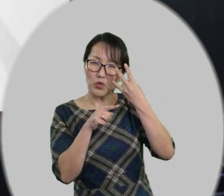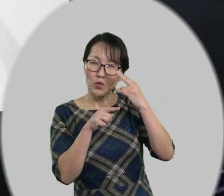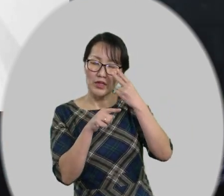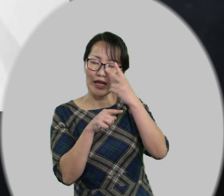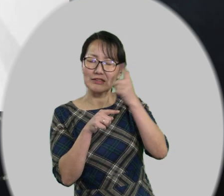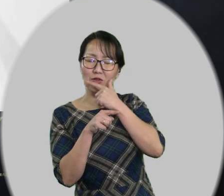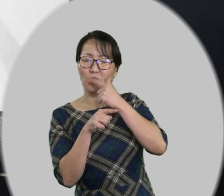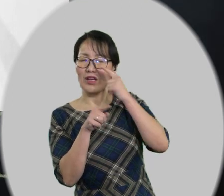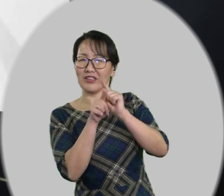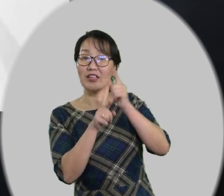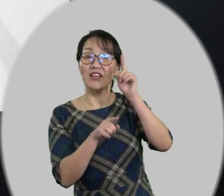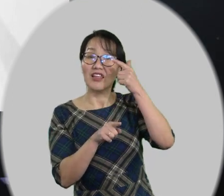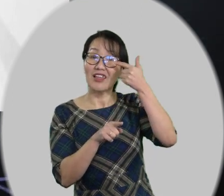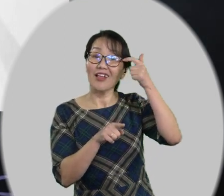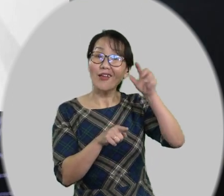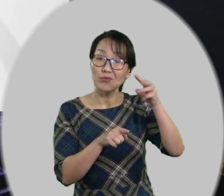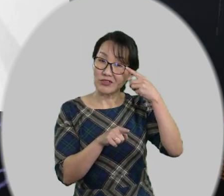авна. Нүдний гим.